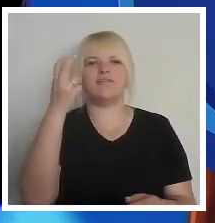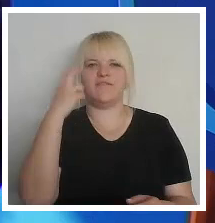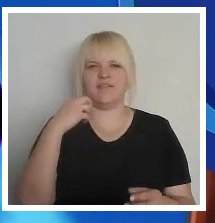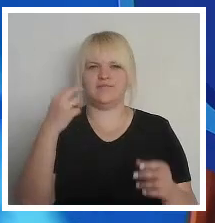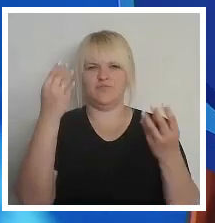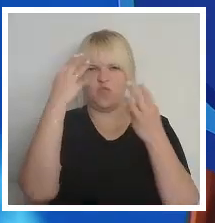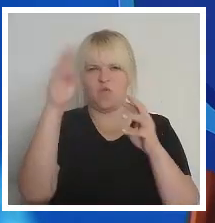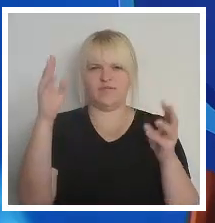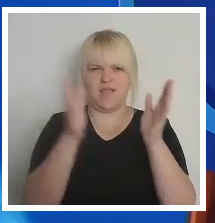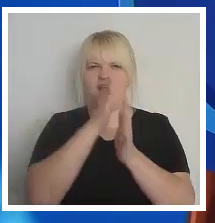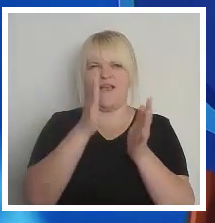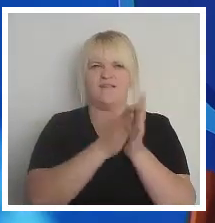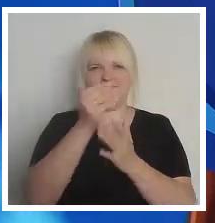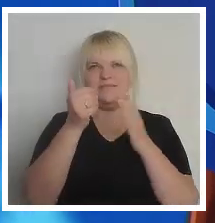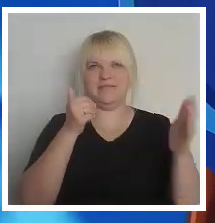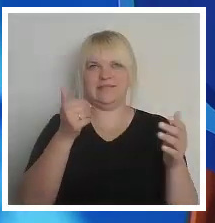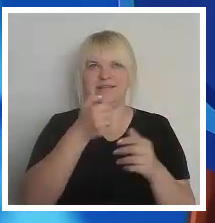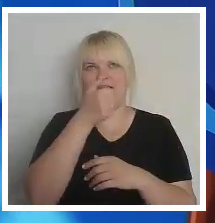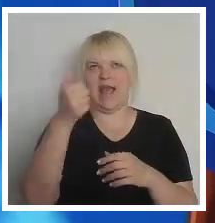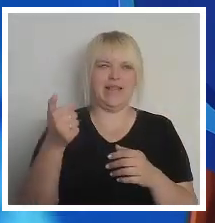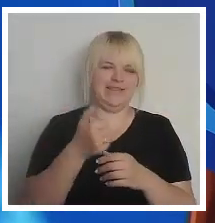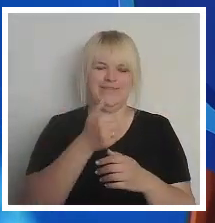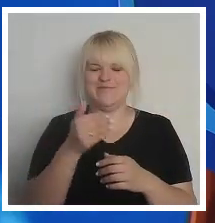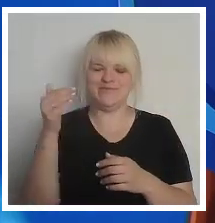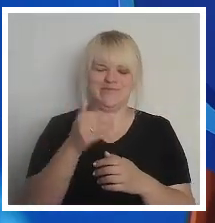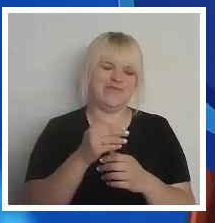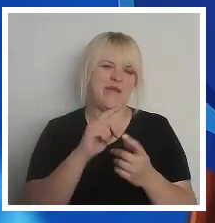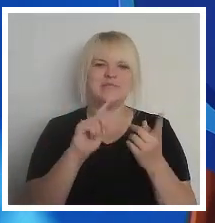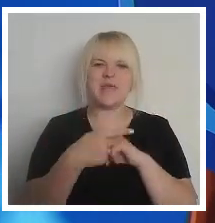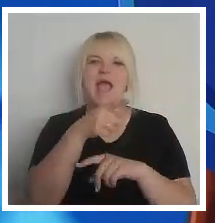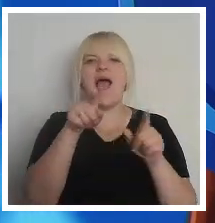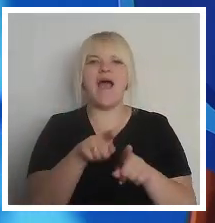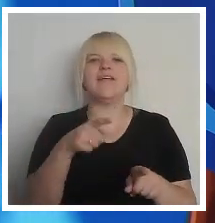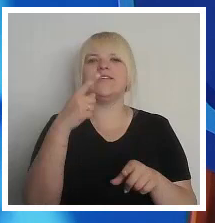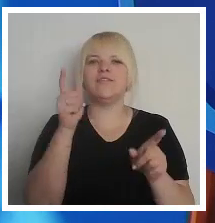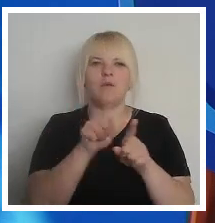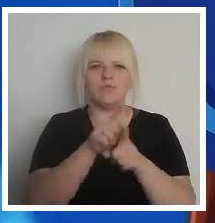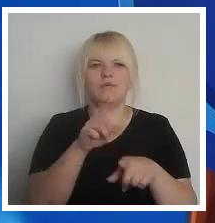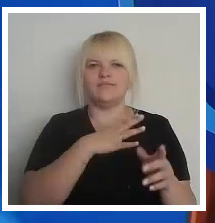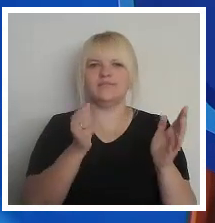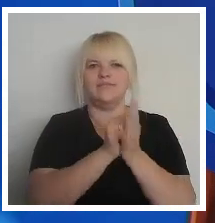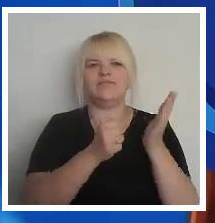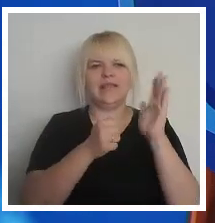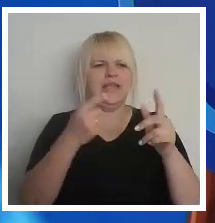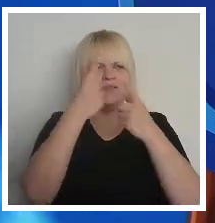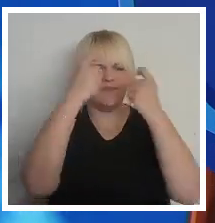teiksim, pirms gadu tūkstošu mīs, bet tās jau arī darīja tieši to pašu, tur bija dažādi veidi informācija, tur